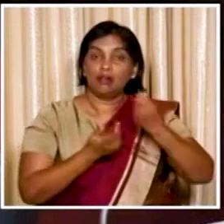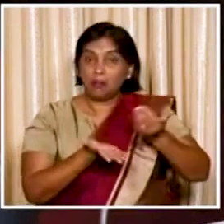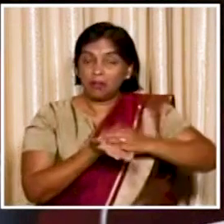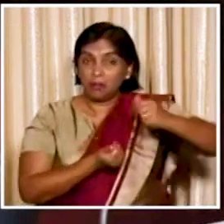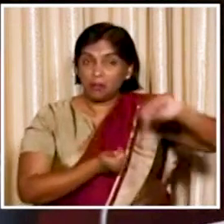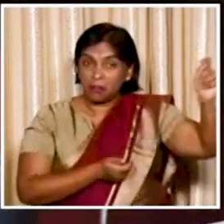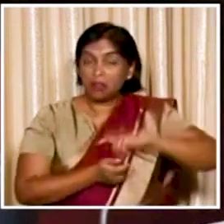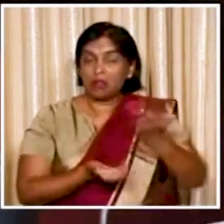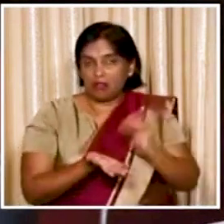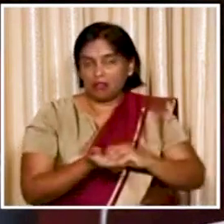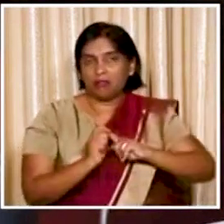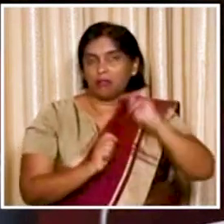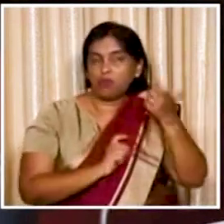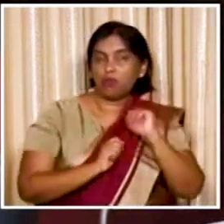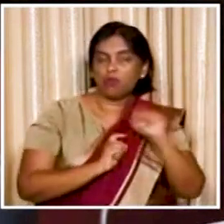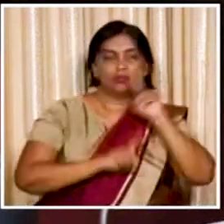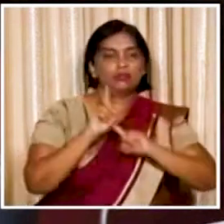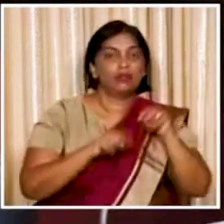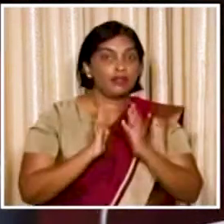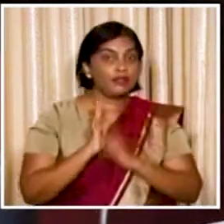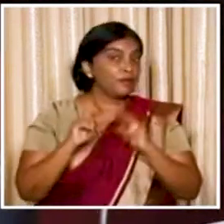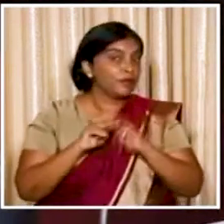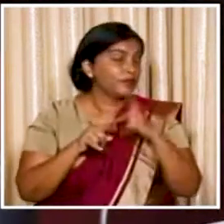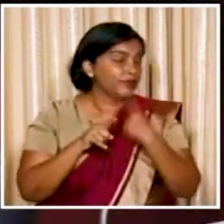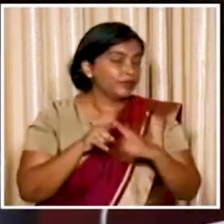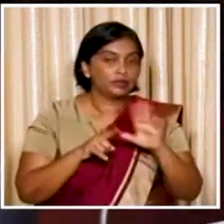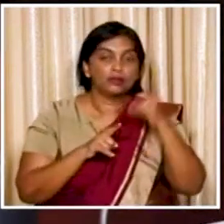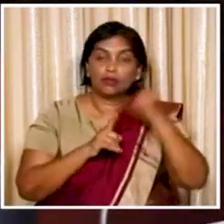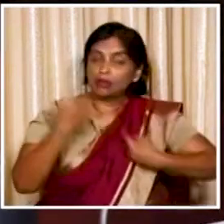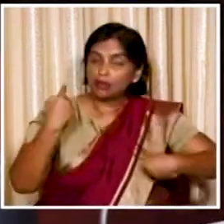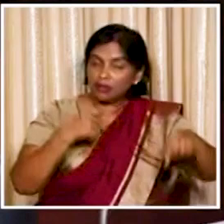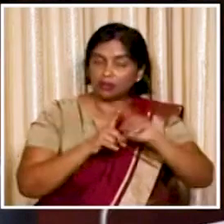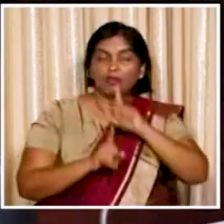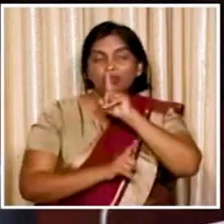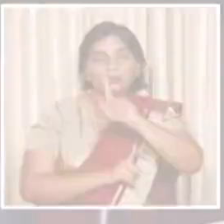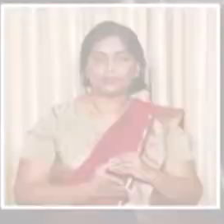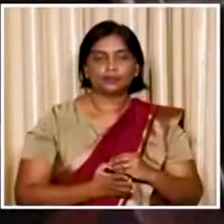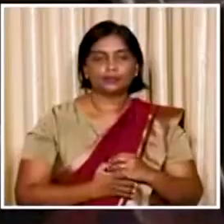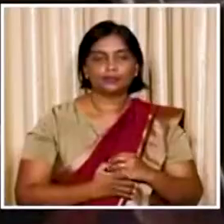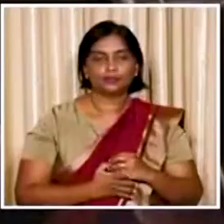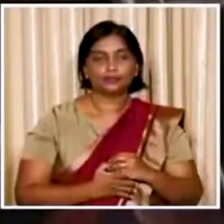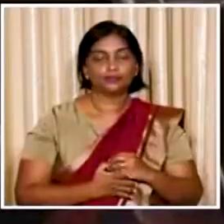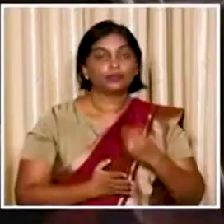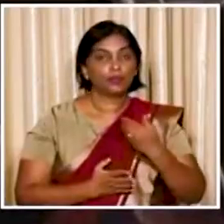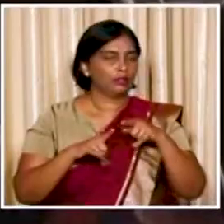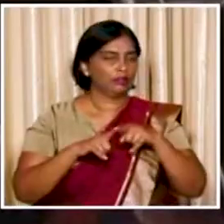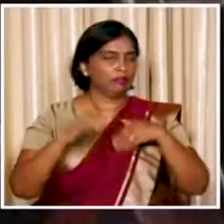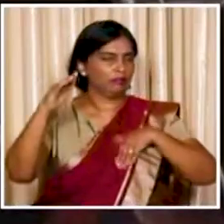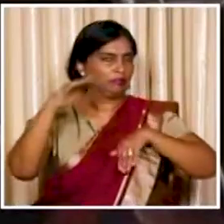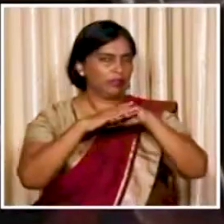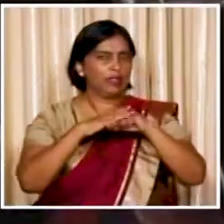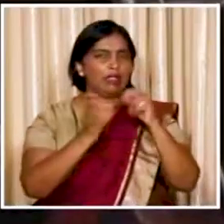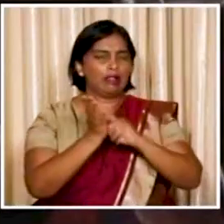මුදල් ගැන. මේ වතාවේ අපිට IMF විතරක් නෙමෙයි, ඒ නිසා හැමෝටම කතා කරන්න වෙලා තියෙන්නේ. අපිට ඩෙට් රිස්ට්‍රක්චරින්